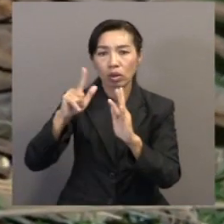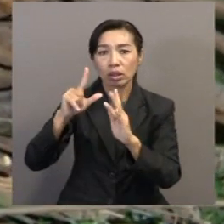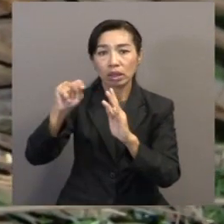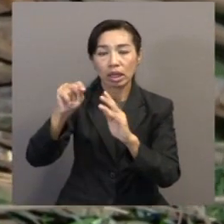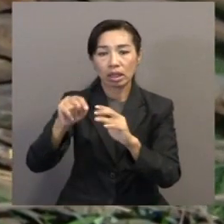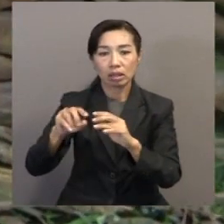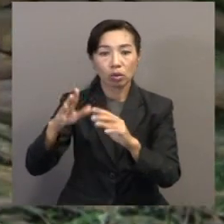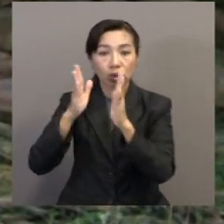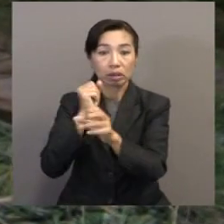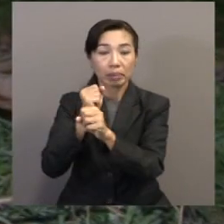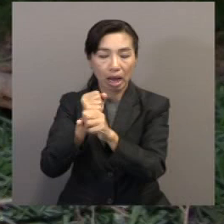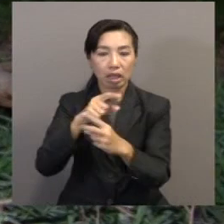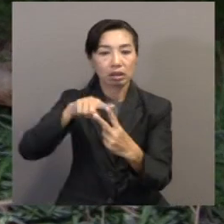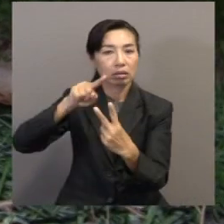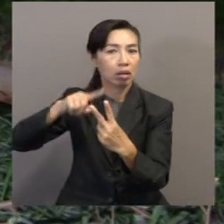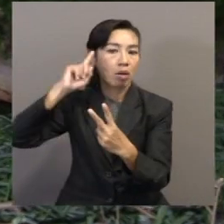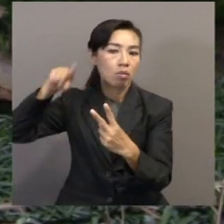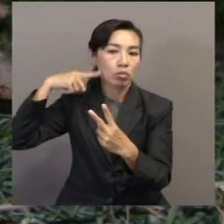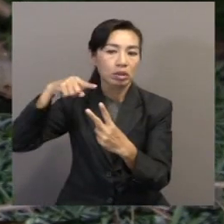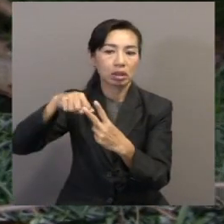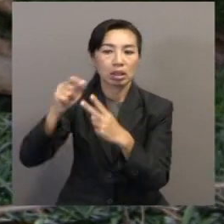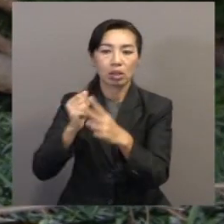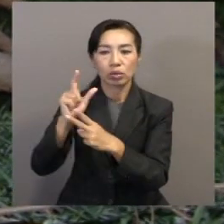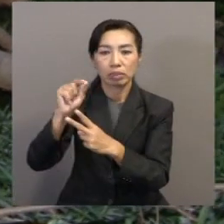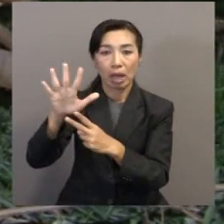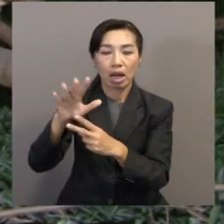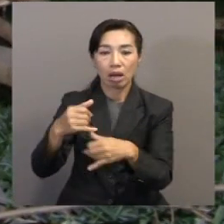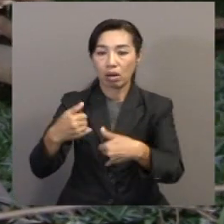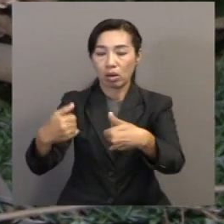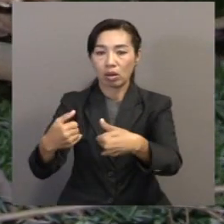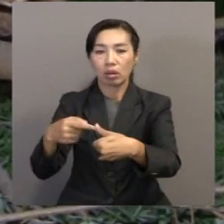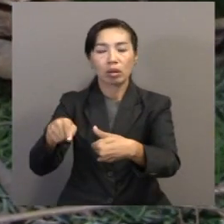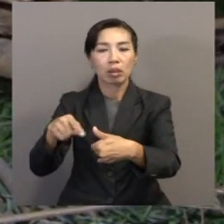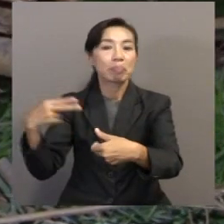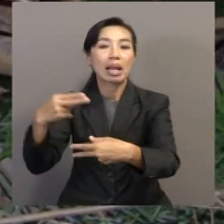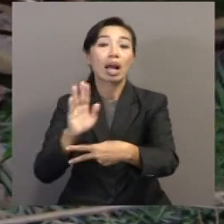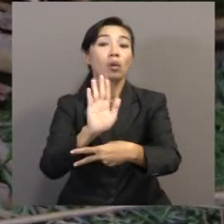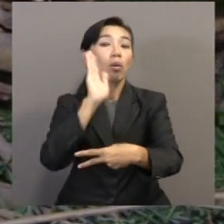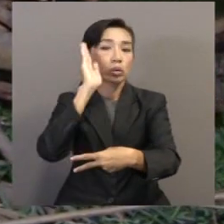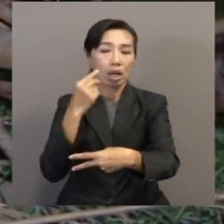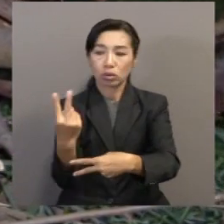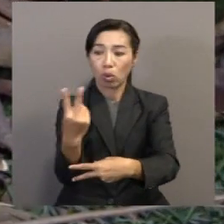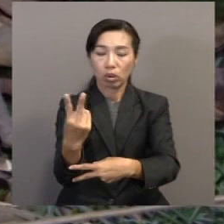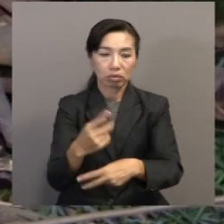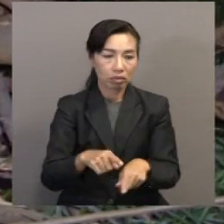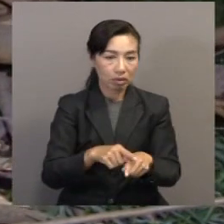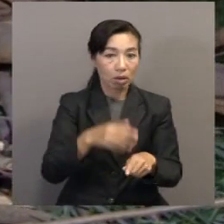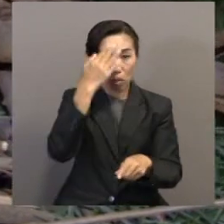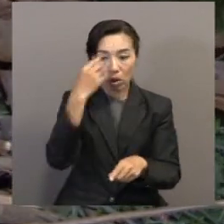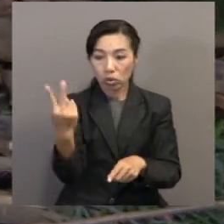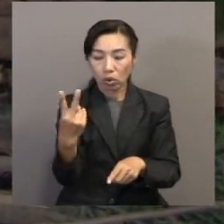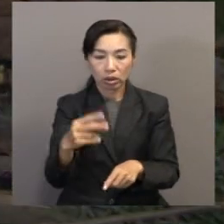คะรวมไปถึงนางสาวสิริวรรณจีเปรียบอายุ25ปีซึ่งก็เป็นหลานสาวของนายสุชินนี่แหละค่ะคือ2คนนี้กำลังช่